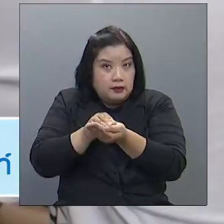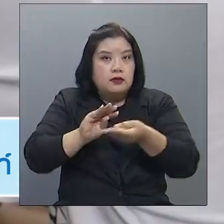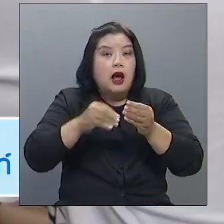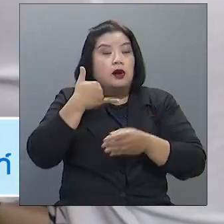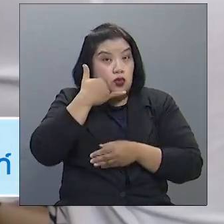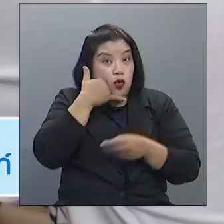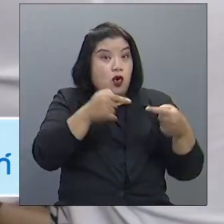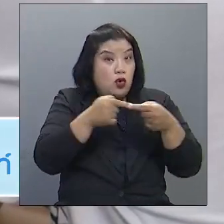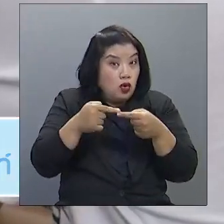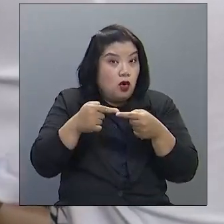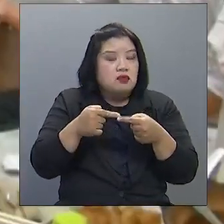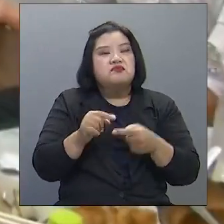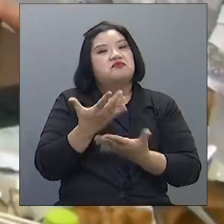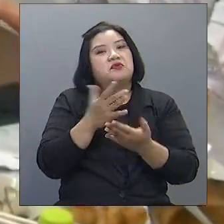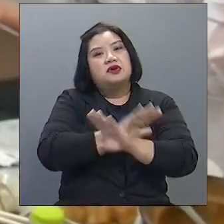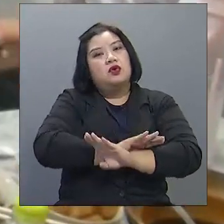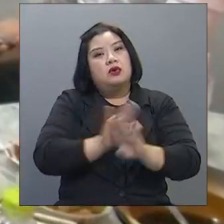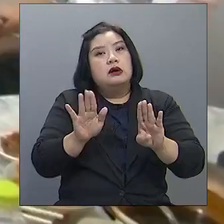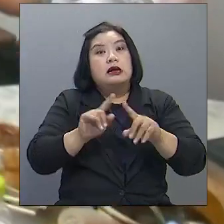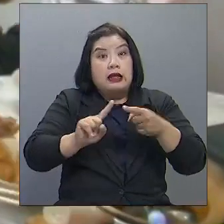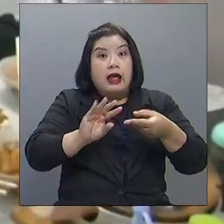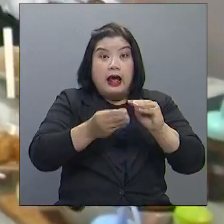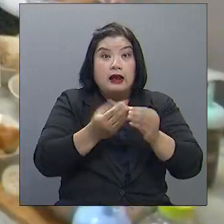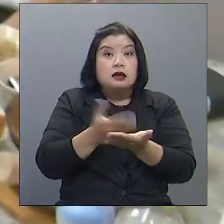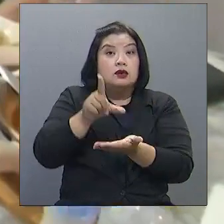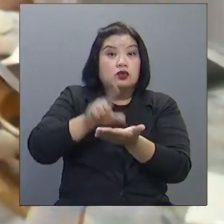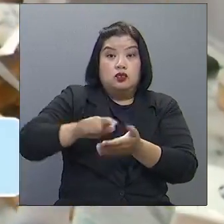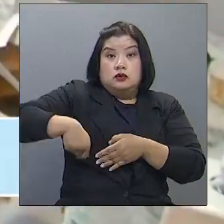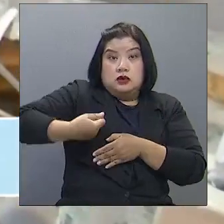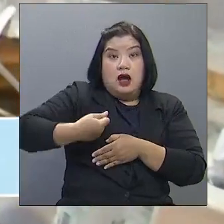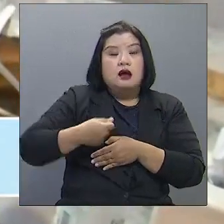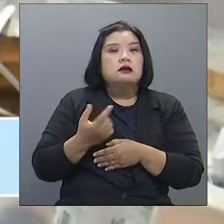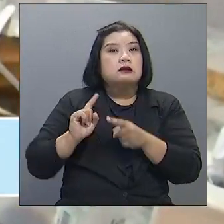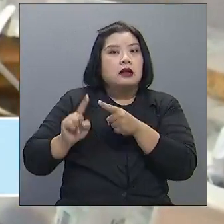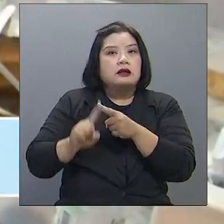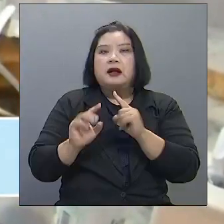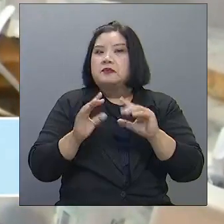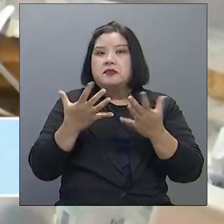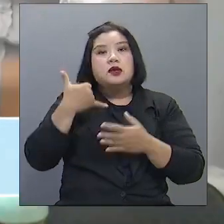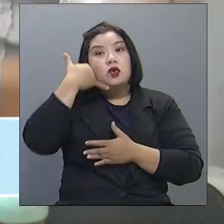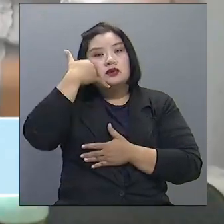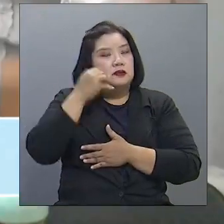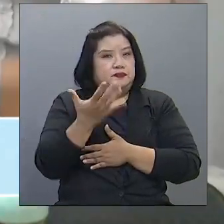ทผู้ใช้ไดตงค่าเอาไ้ไม่ใช่รหัเพื่อการยกเว้ค่าบริการ หอยกเว้ค่าใช้จ่ายค่าธุษัพย